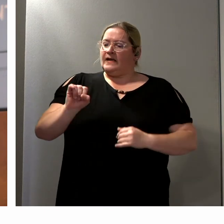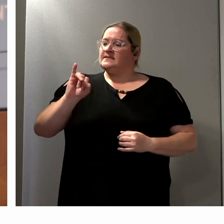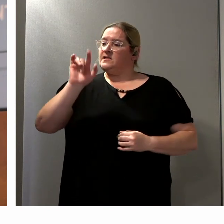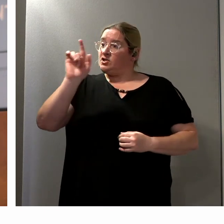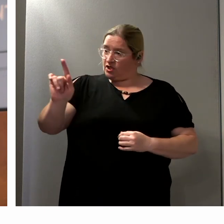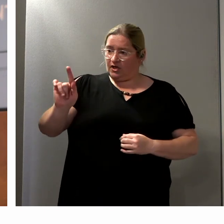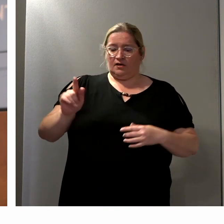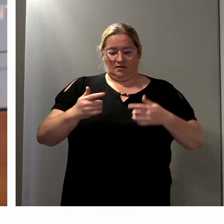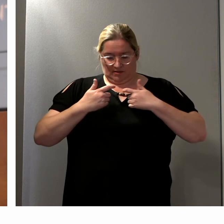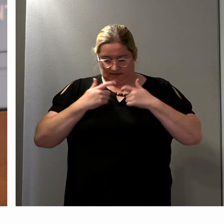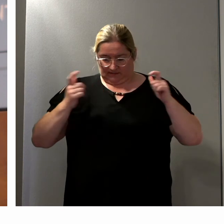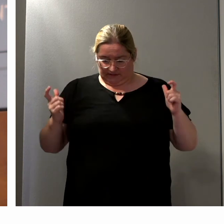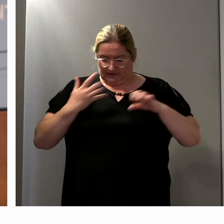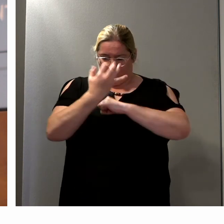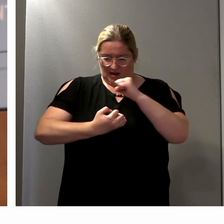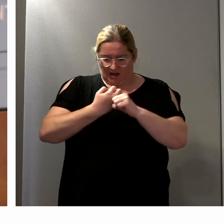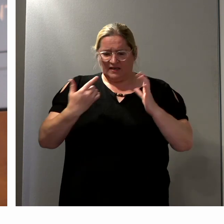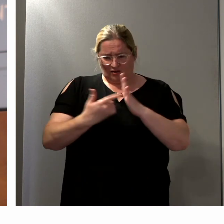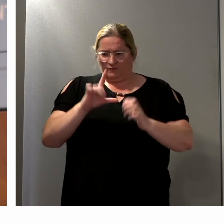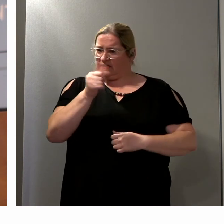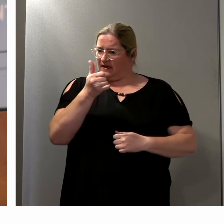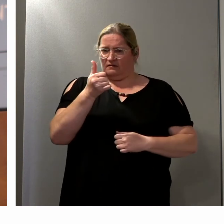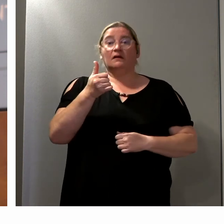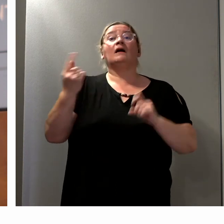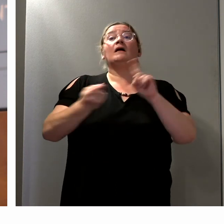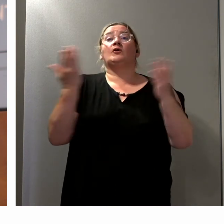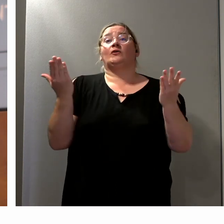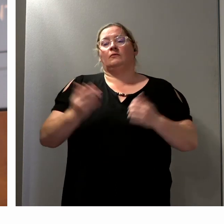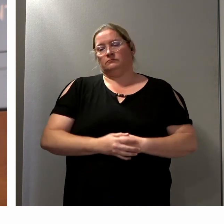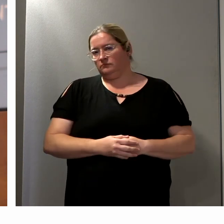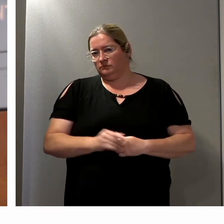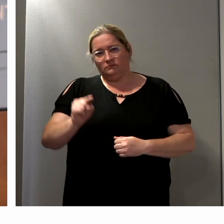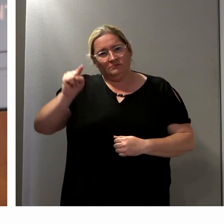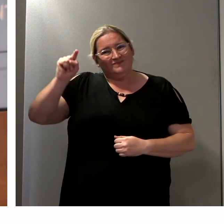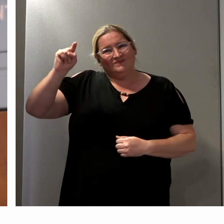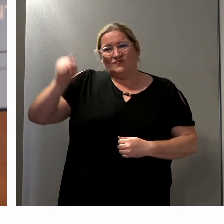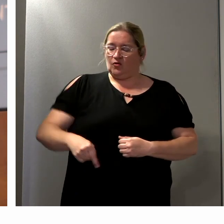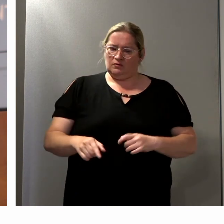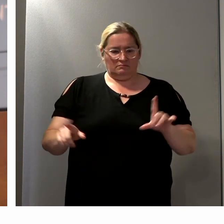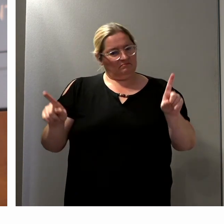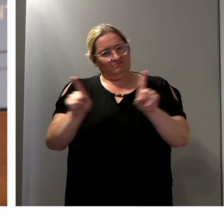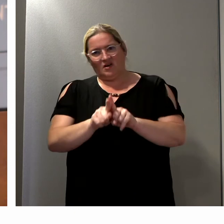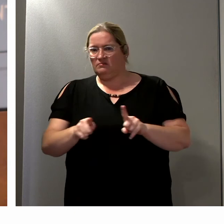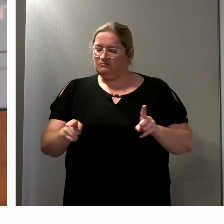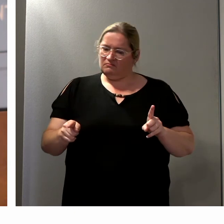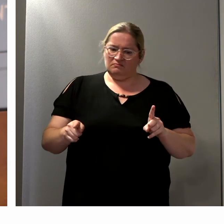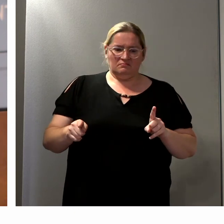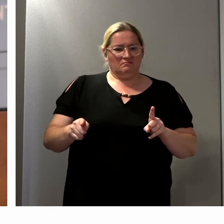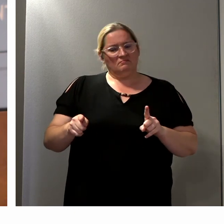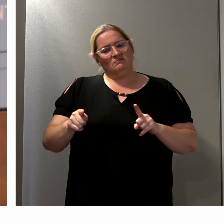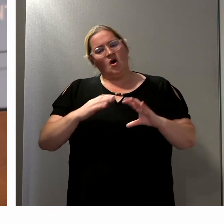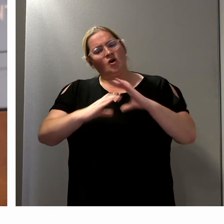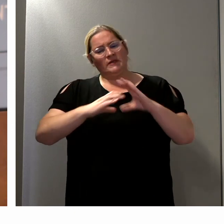SIG, pour 2021, c'est vraiment l'enjeu, c'est de sécuriser en fait l'exemplarité des dispositifs